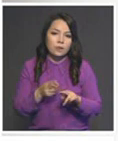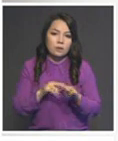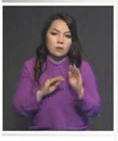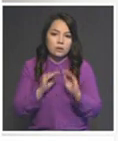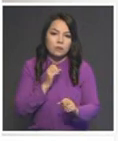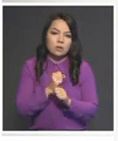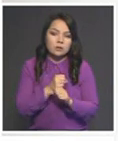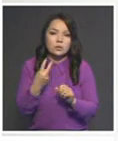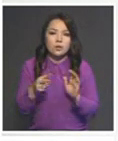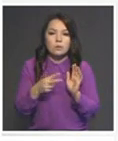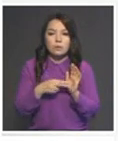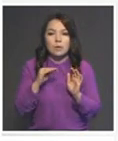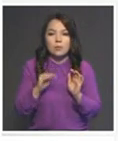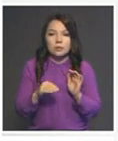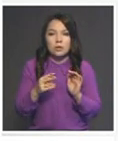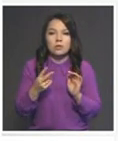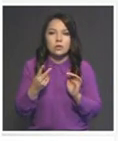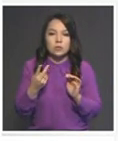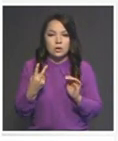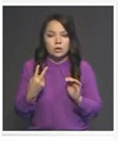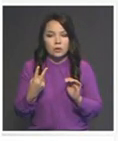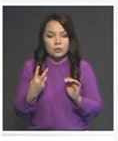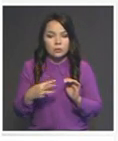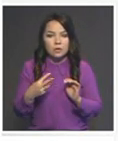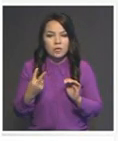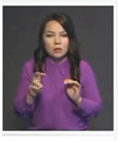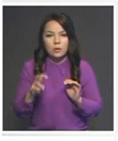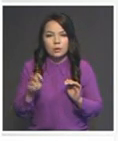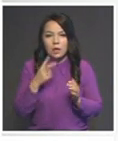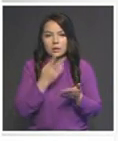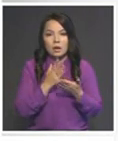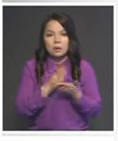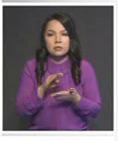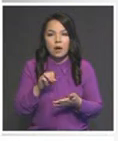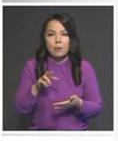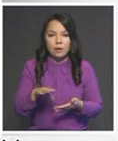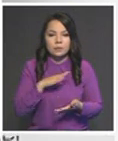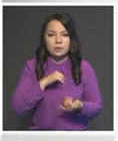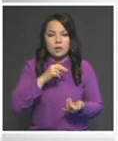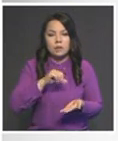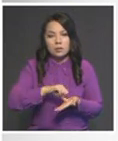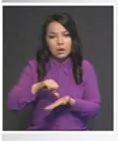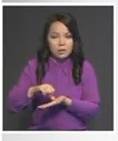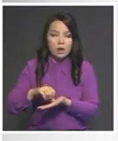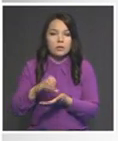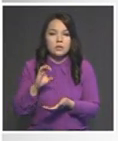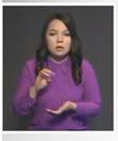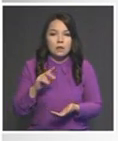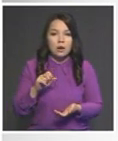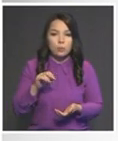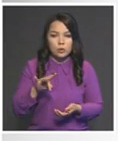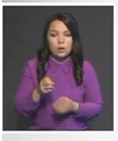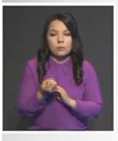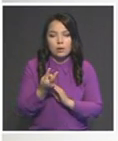Бағасы 27-1032 доллар аралығында. Айта кетсек, Трамп Ким саммиті Сингапурда маусымның 12-сінде